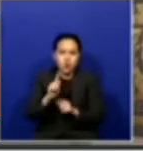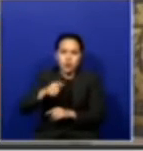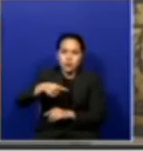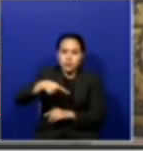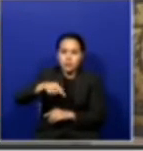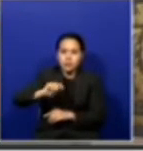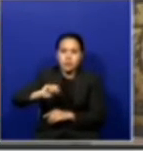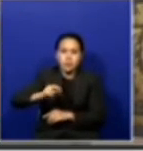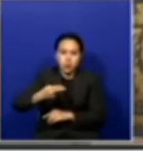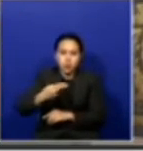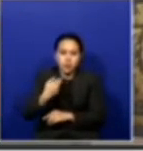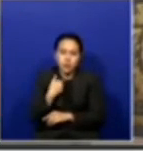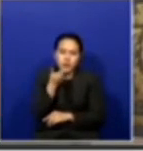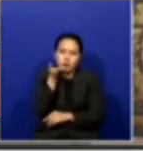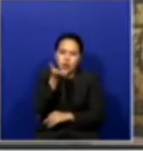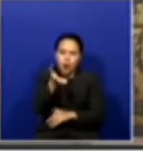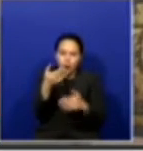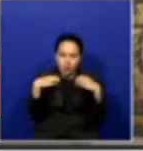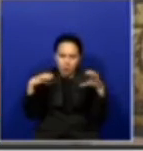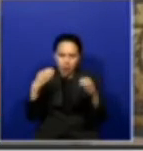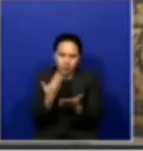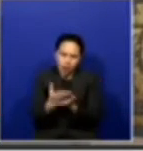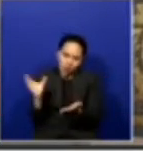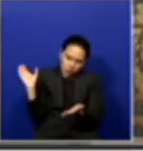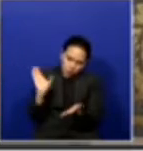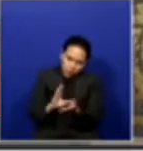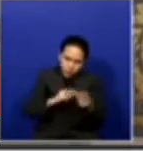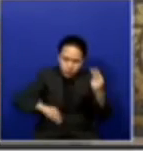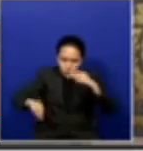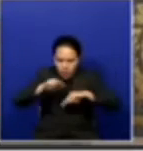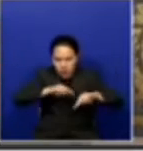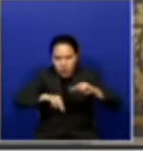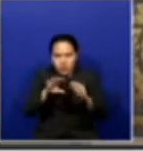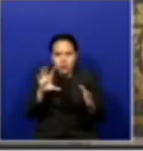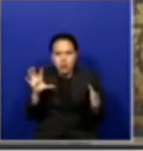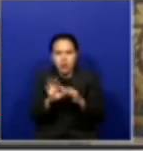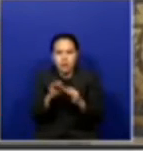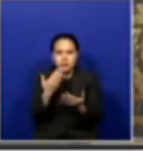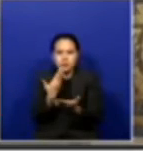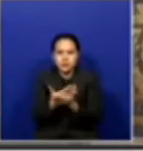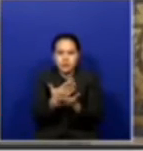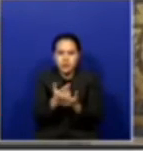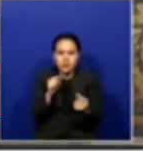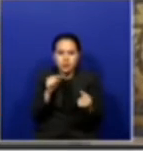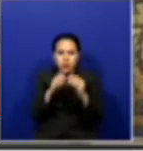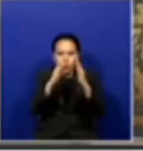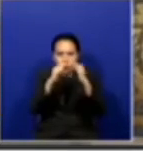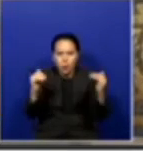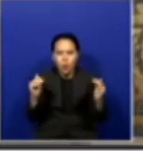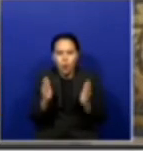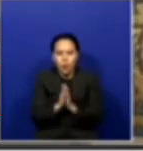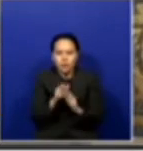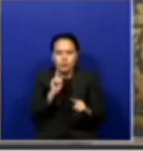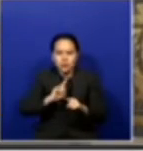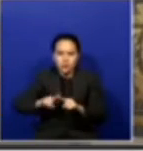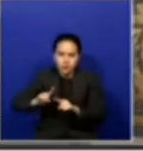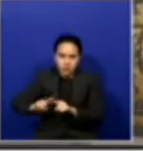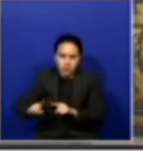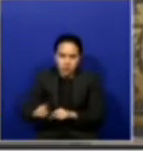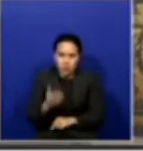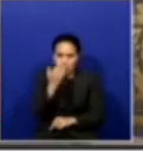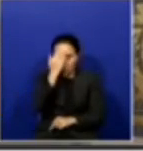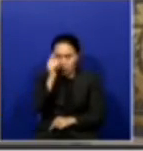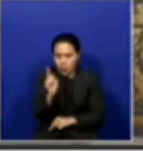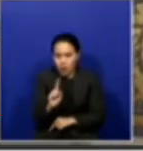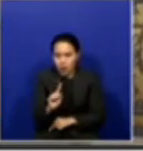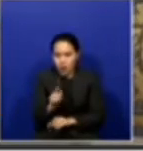ลช่วยตั้งงบมาดูแลค่าใช้จ่ายที่เกี่ยวกับวัดวาอารามซึ่งในภาวะปกติเนี่ย